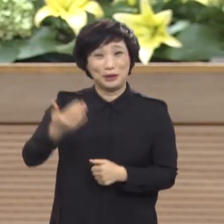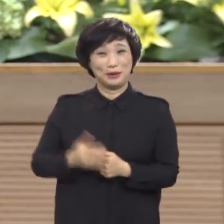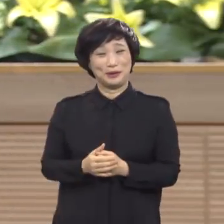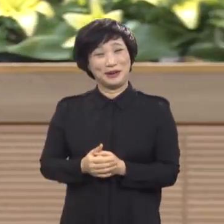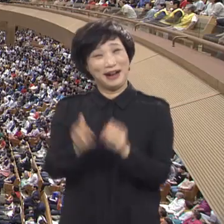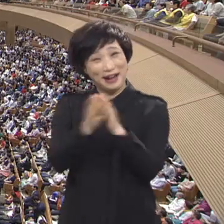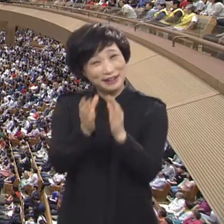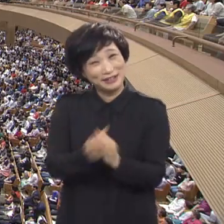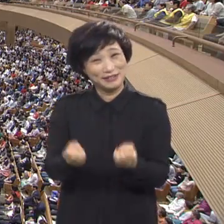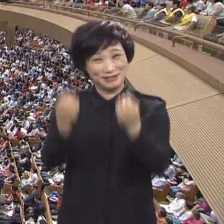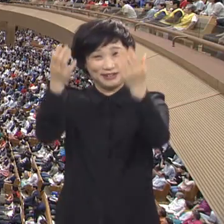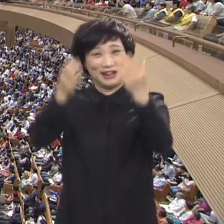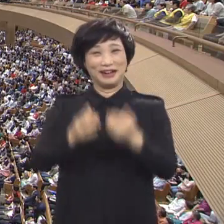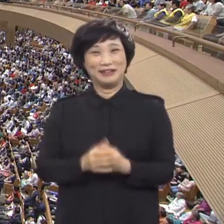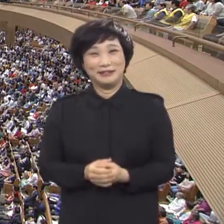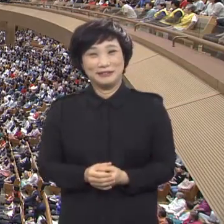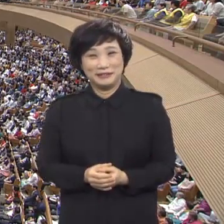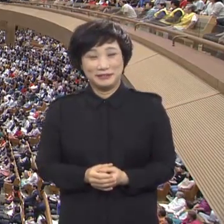할렐루야.